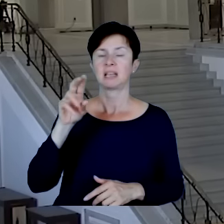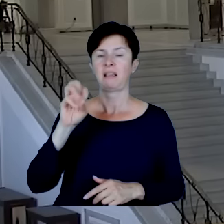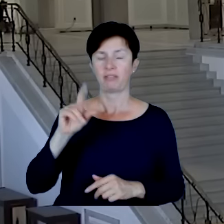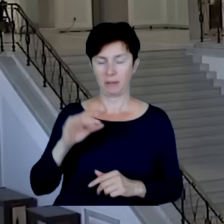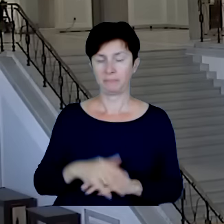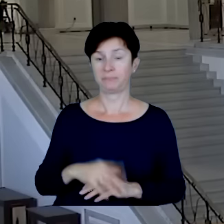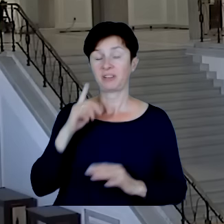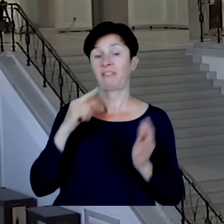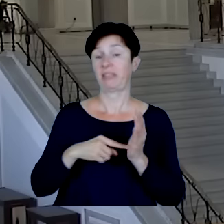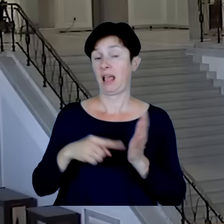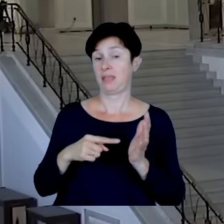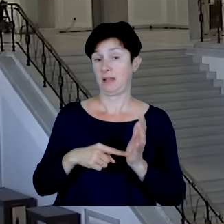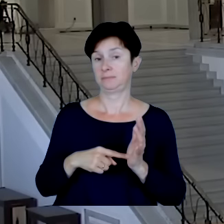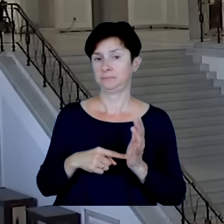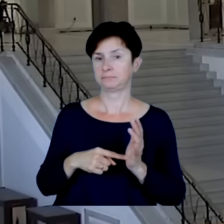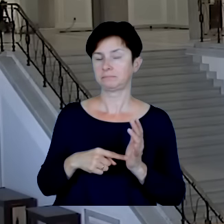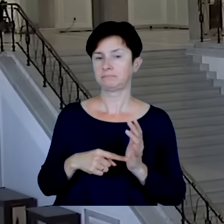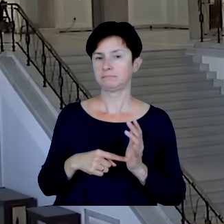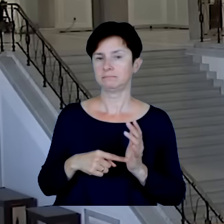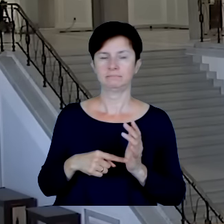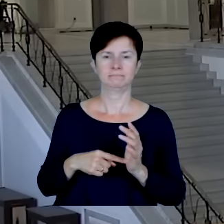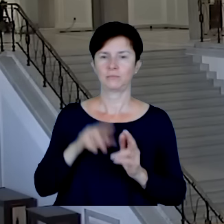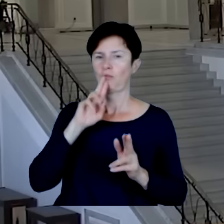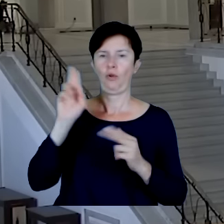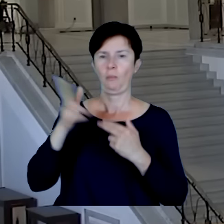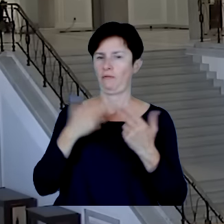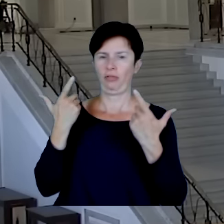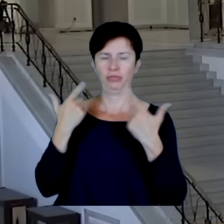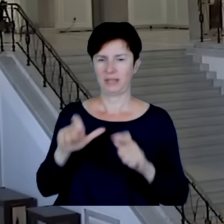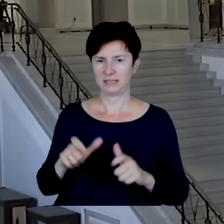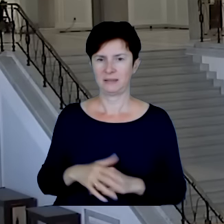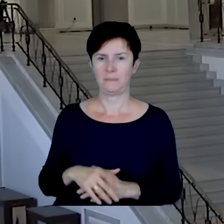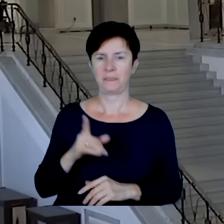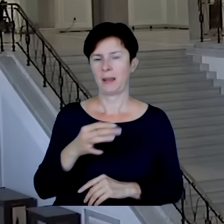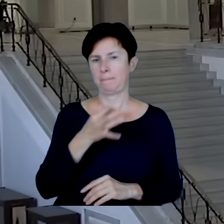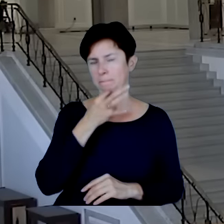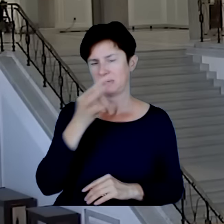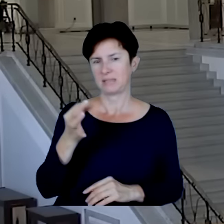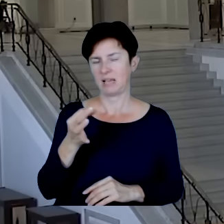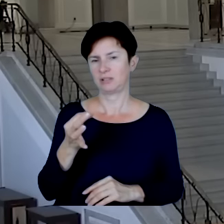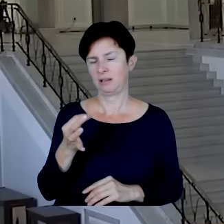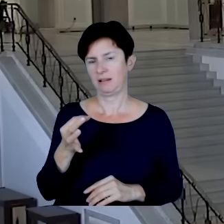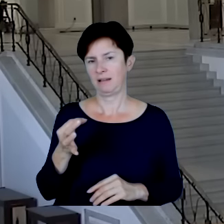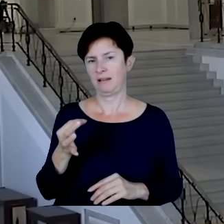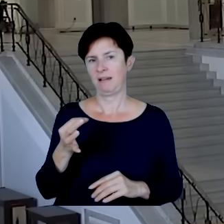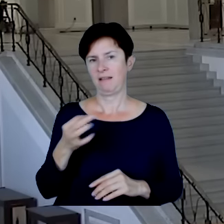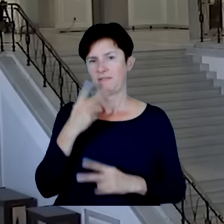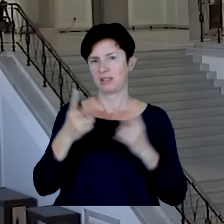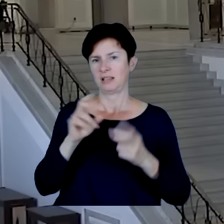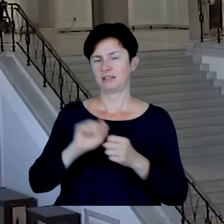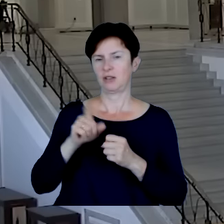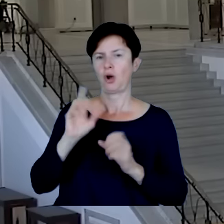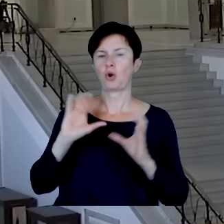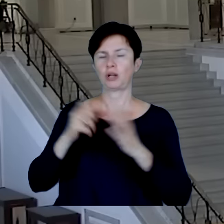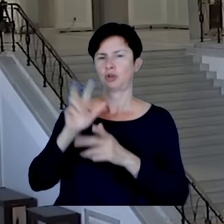premier od tego pytania uciekł, na to pytanie nie odpowiedział, a te pytania są zasadne wobec dzisiejszej zmiany narracji koalicji